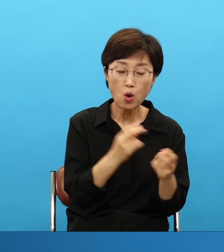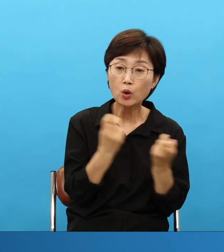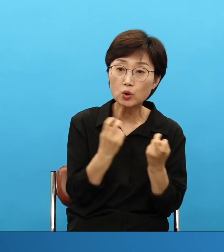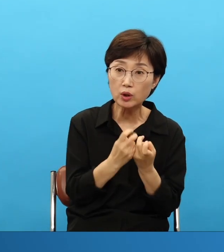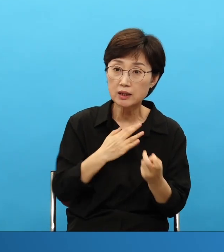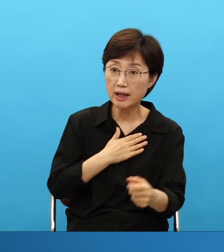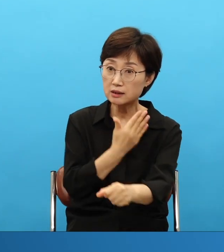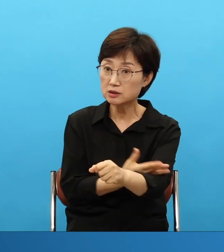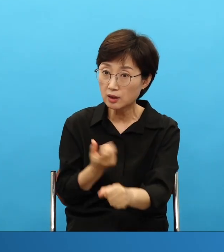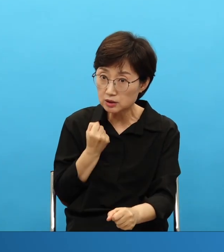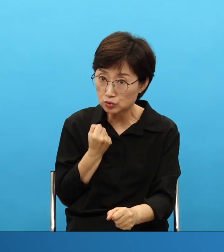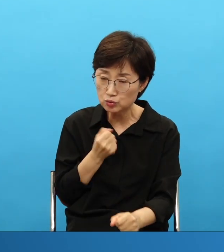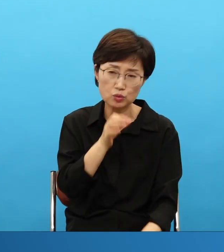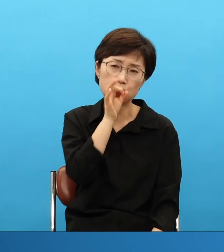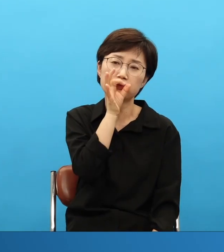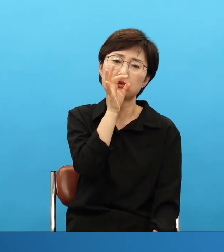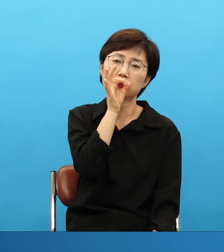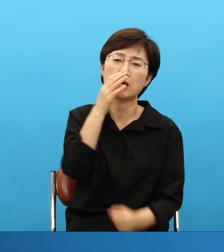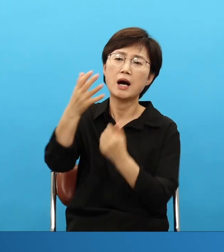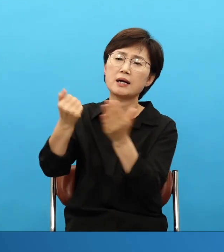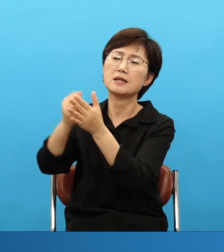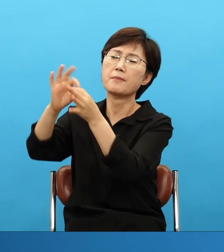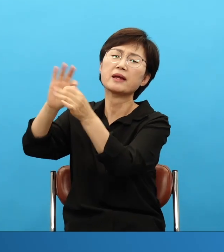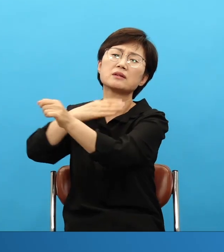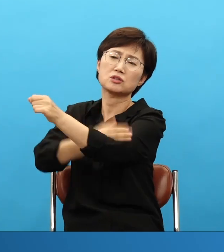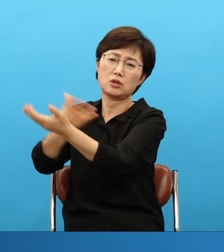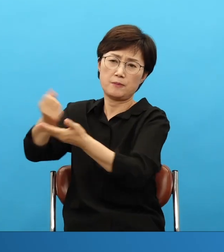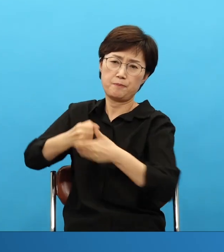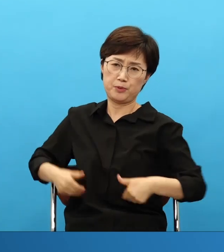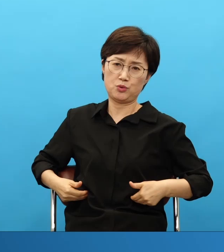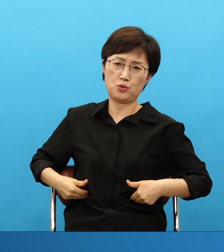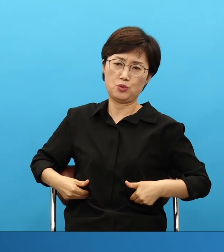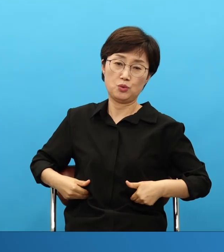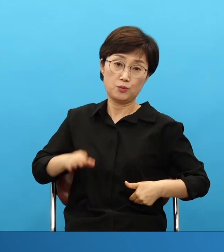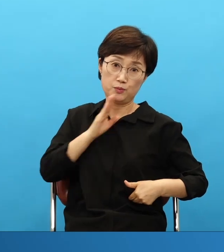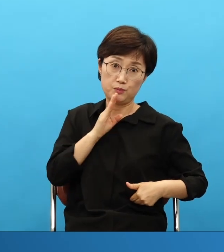것이다 그래서 뭡니까 영원한 운명을